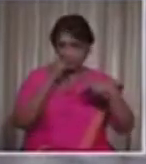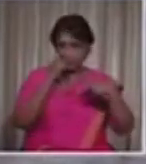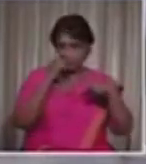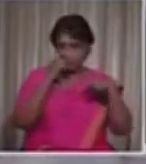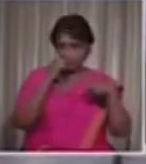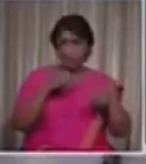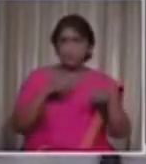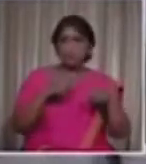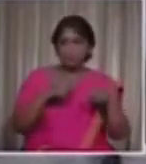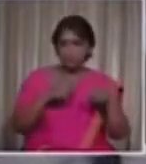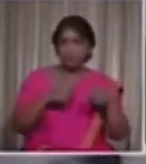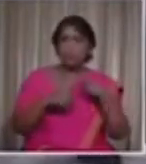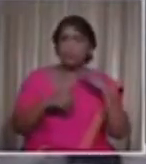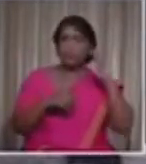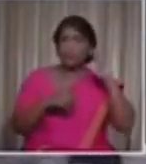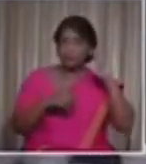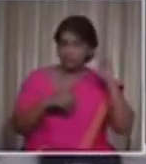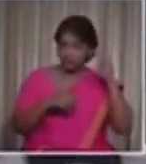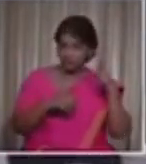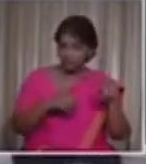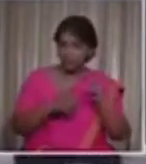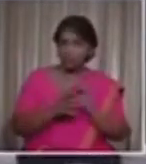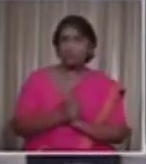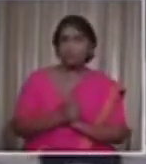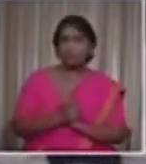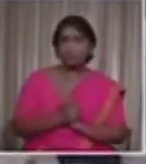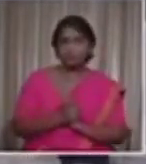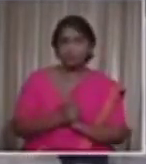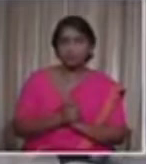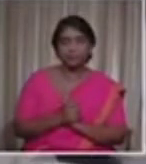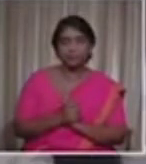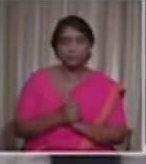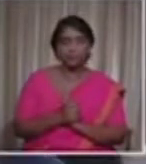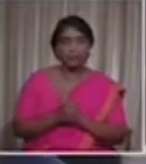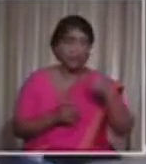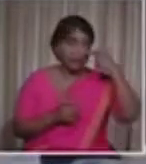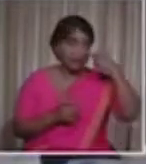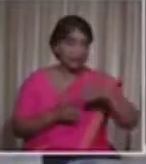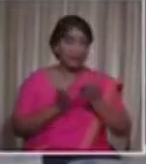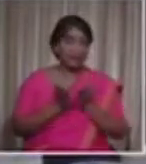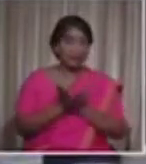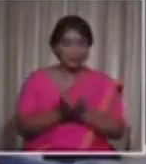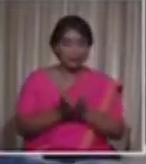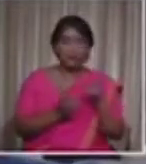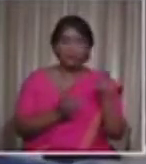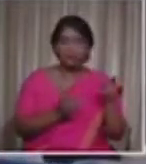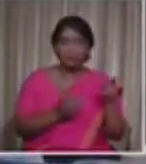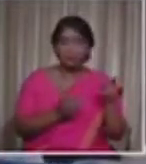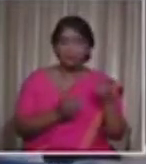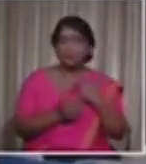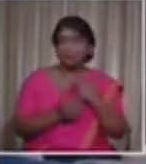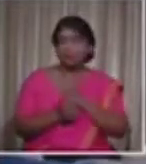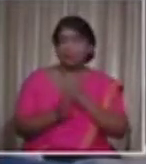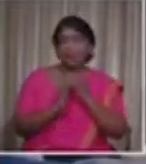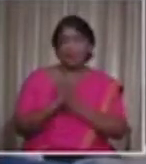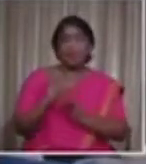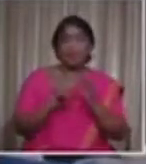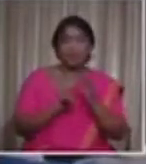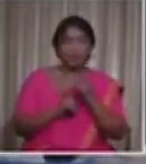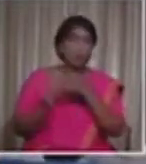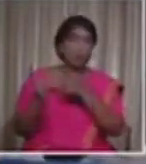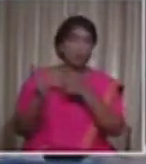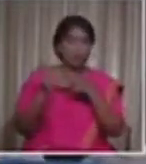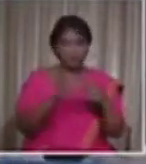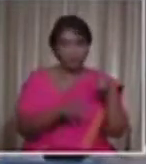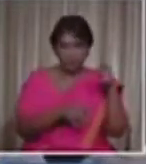මේ විශේෂයෙන්ම අර තෙල් නැව ගැන. ඒ මම කැමතියි අපේ ඇමතිතුමාට ඒකට පිළිතුරු